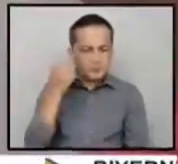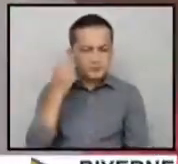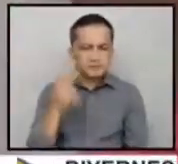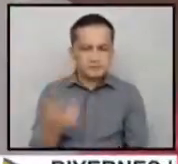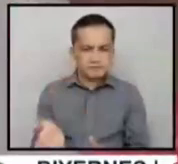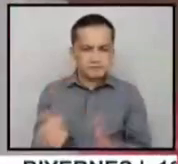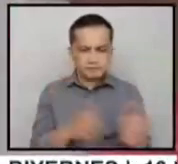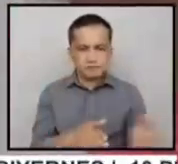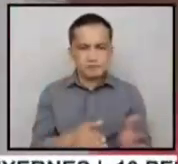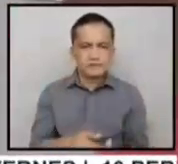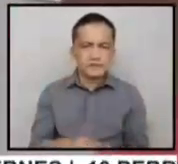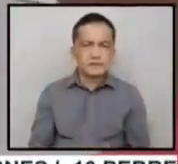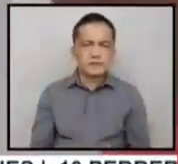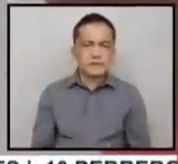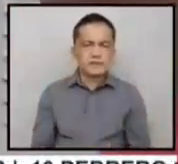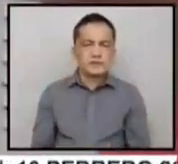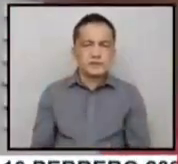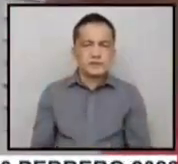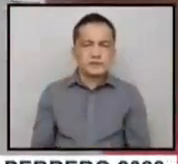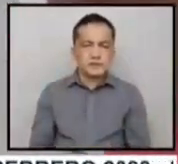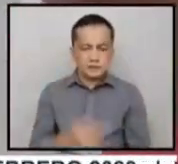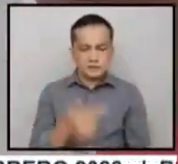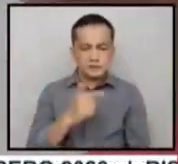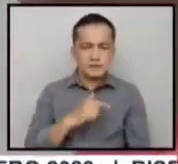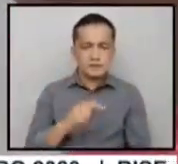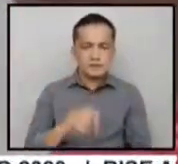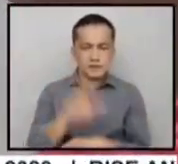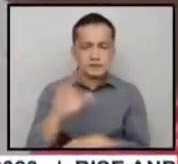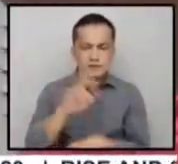Pasyente, para sa Morning Show ng Bayan, Rise and Shine, Pilipinas.